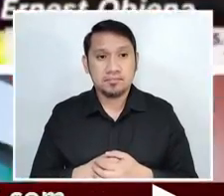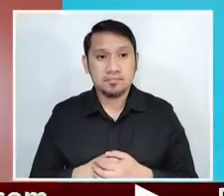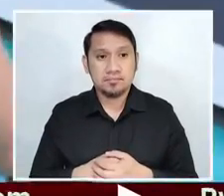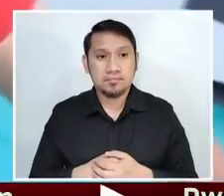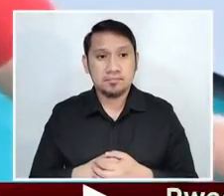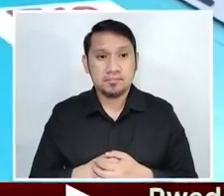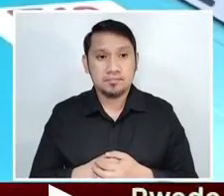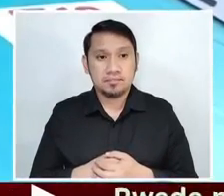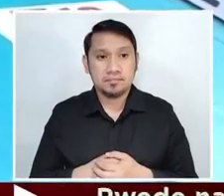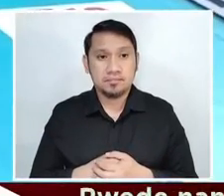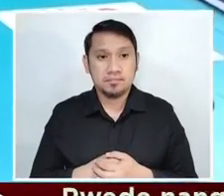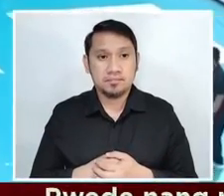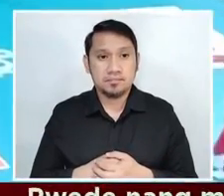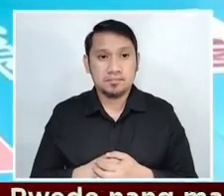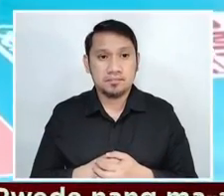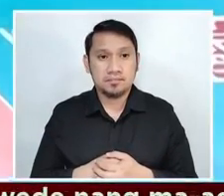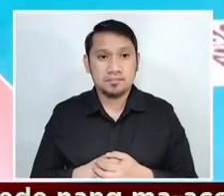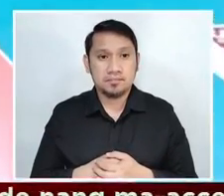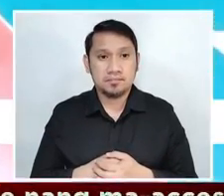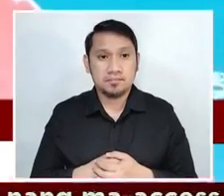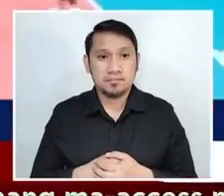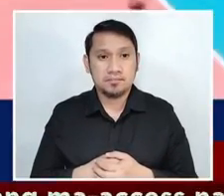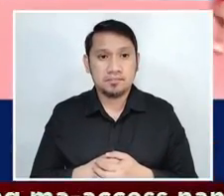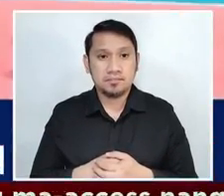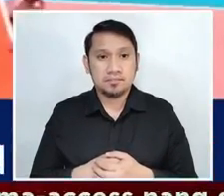John Ernest. Let's hopefully aces.